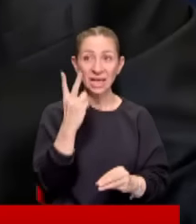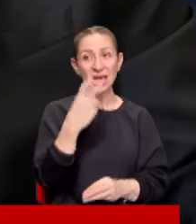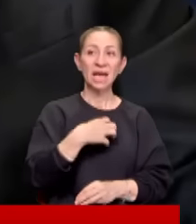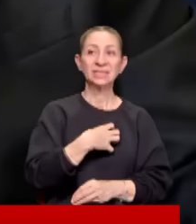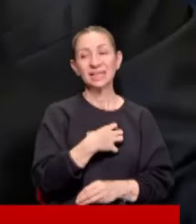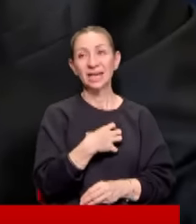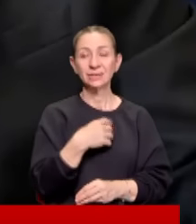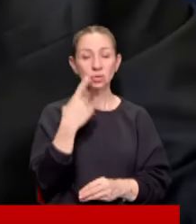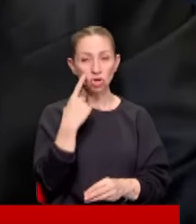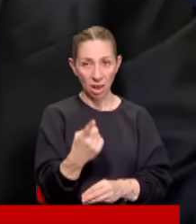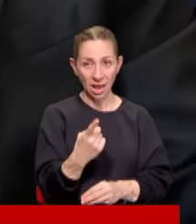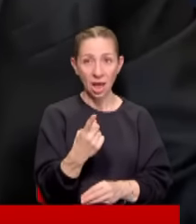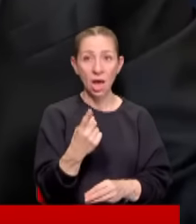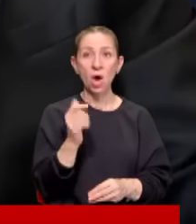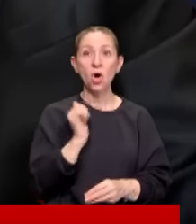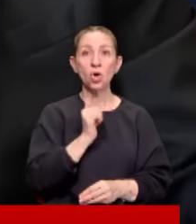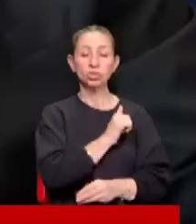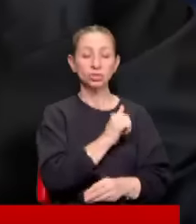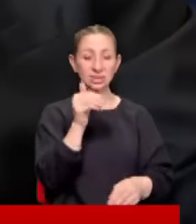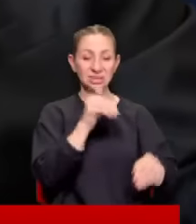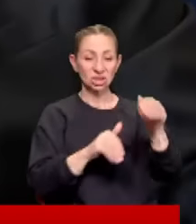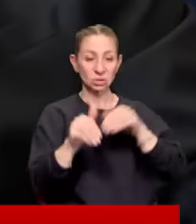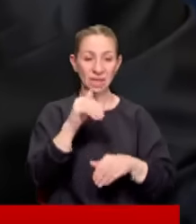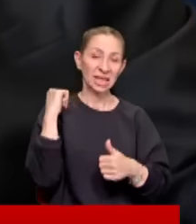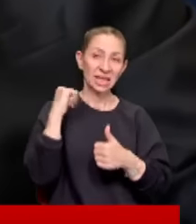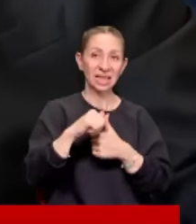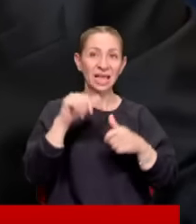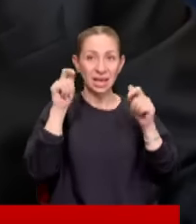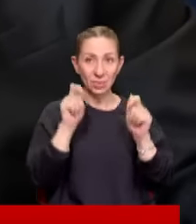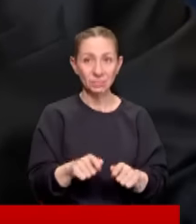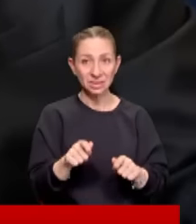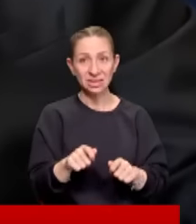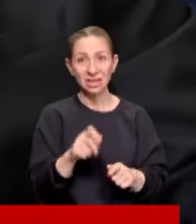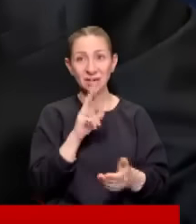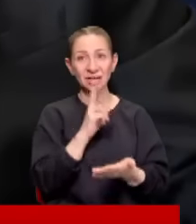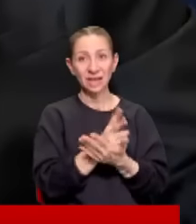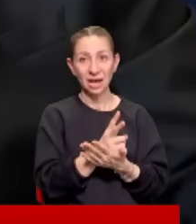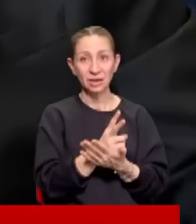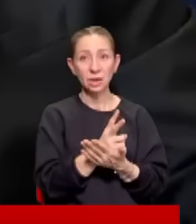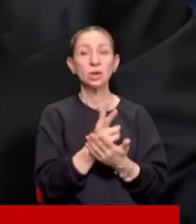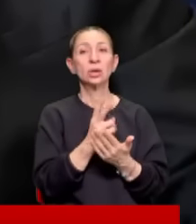Haziran tarihinde ordu seçimlerinin yenilenmesi kararını